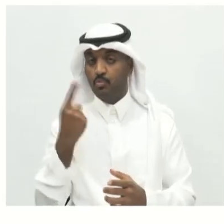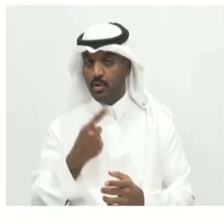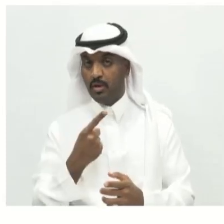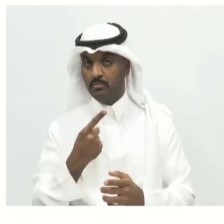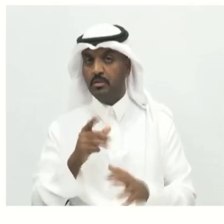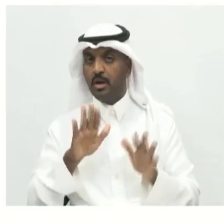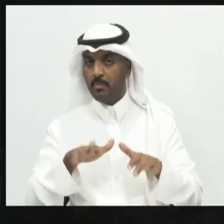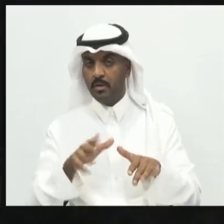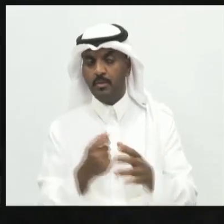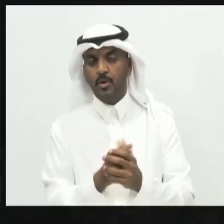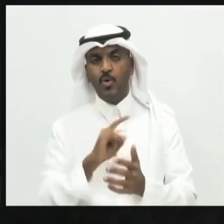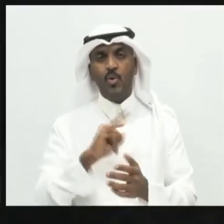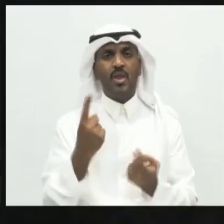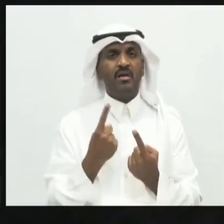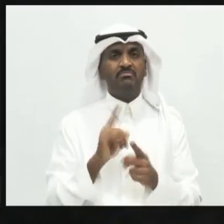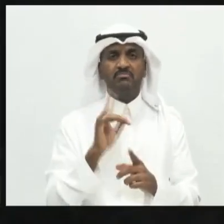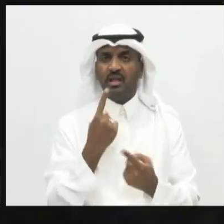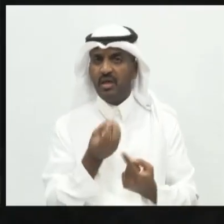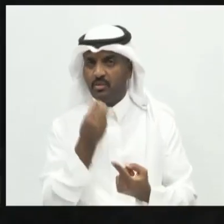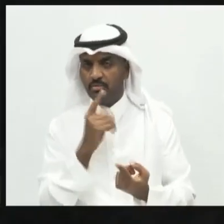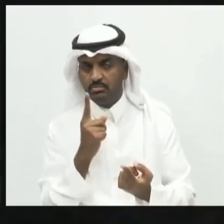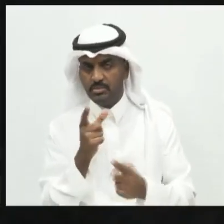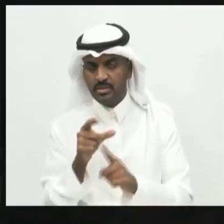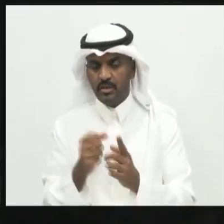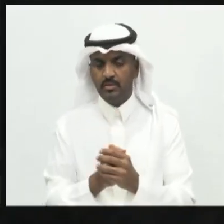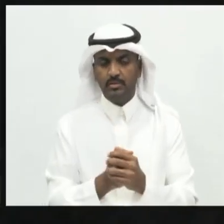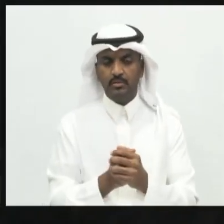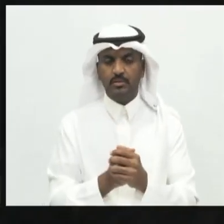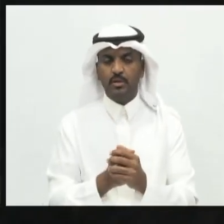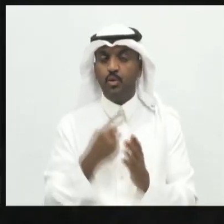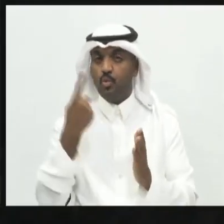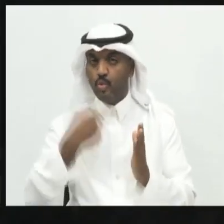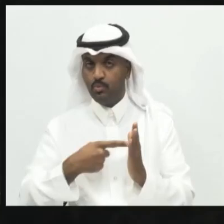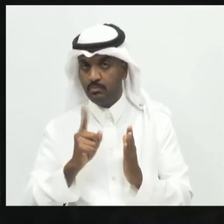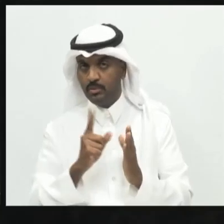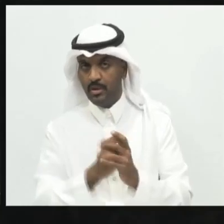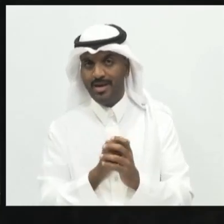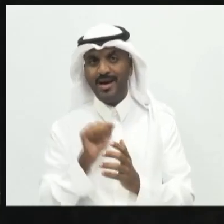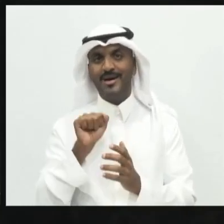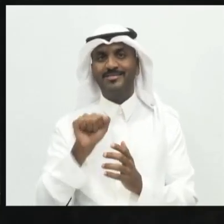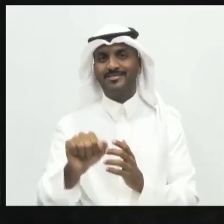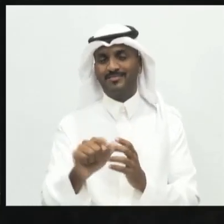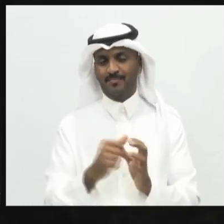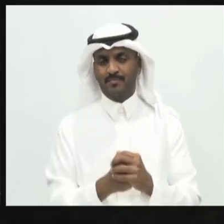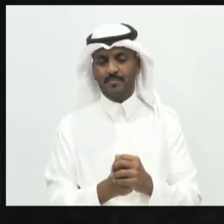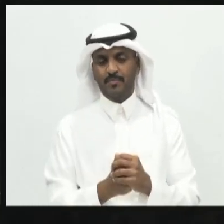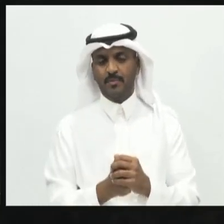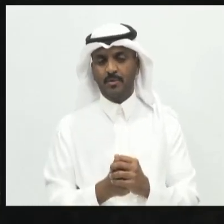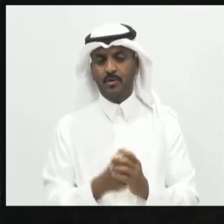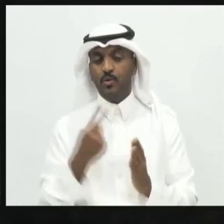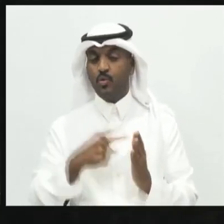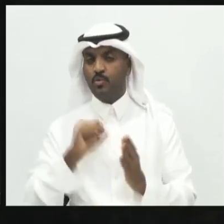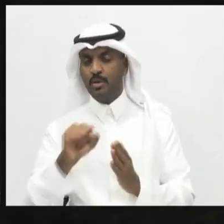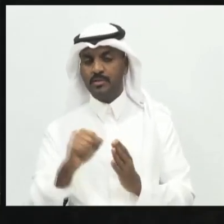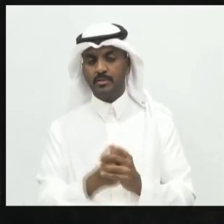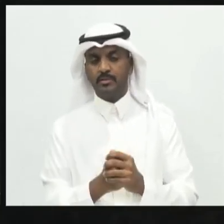اليس كذلك ولا يجوز ان ياكله الانسان لكن المضطر له حكم ماذا له حكم خاص احسنتم له حكم